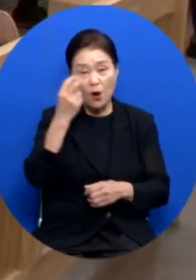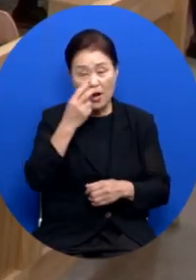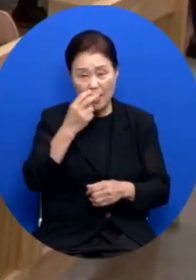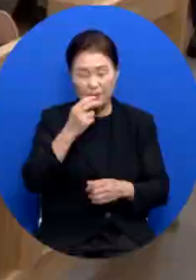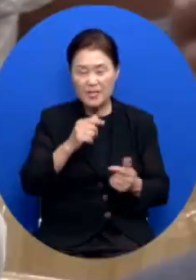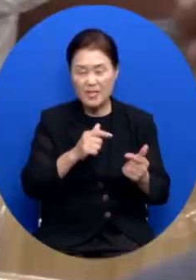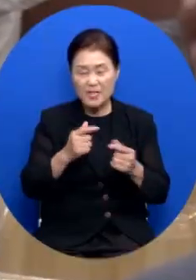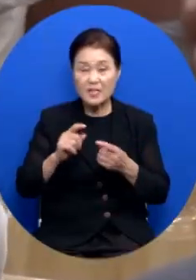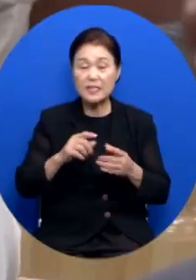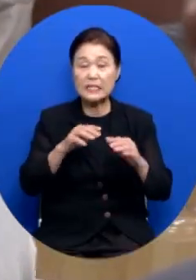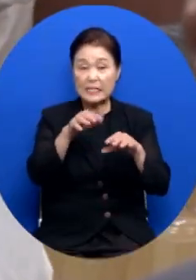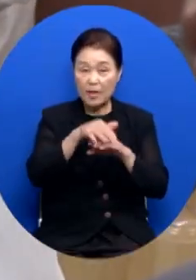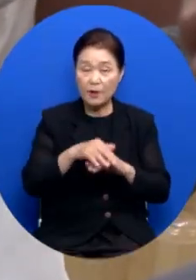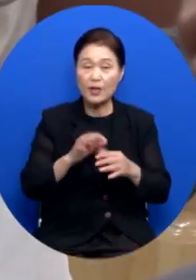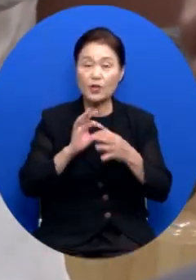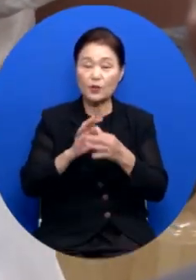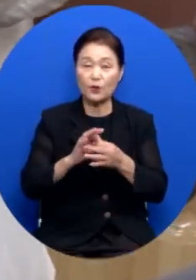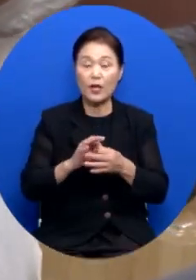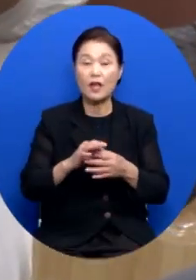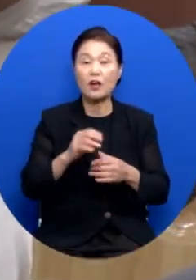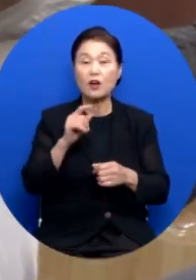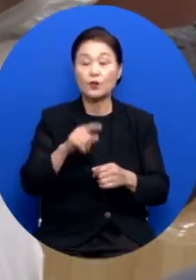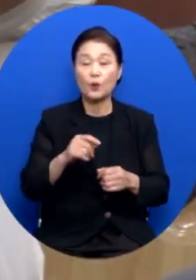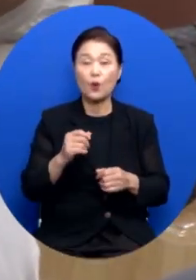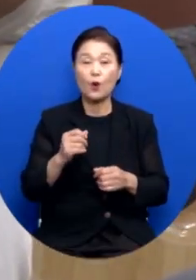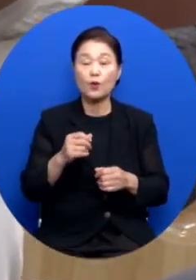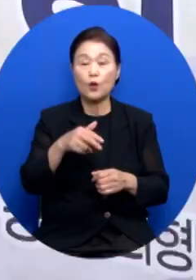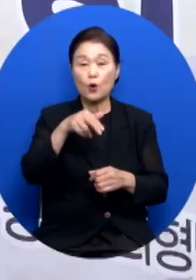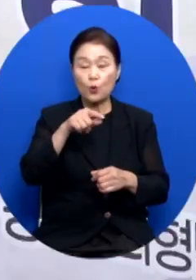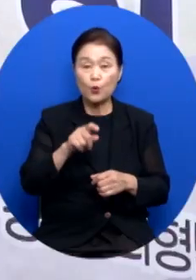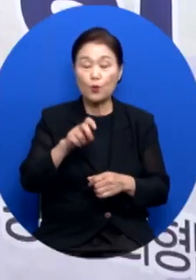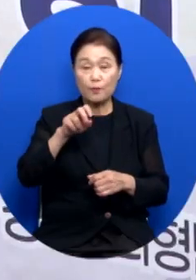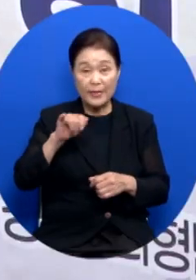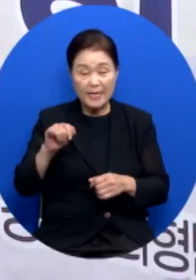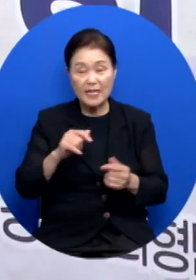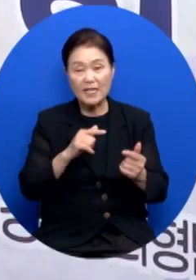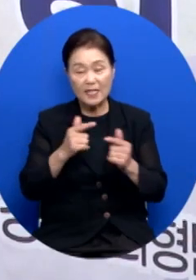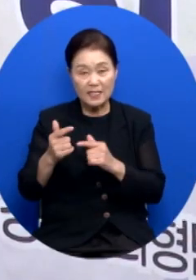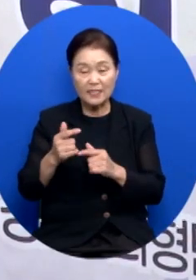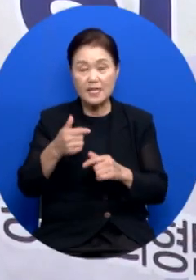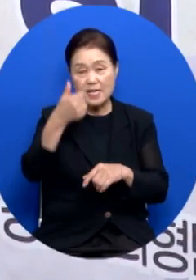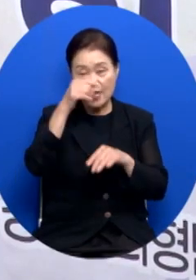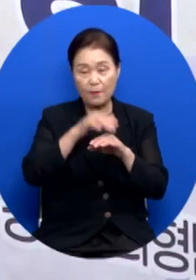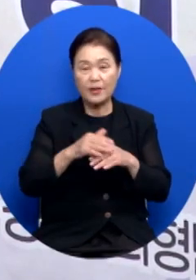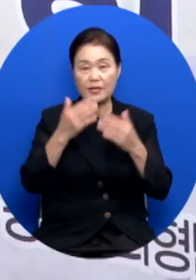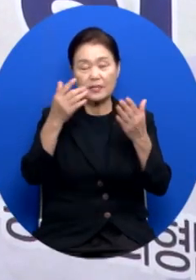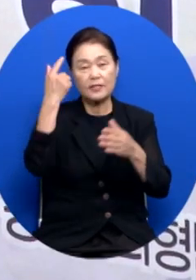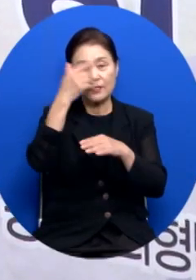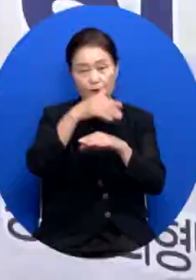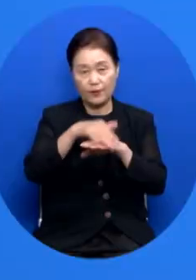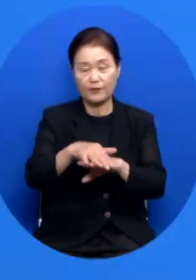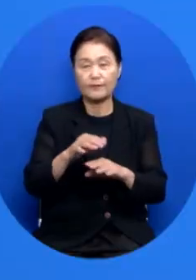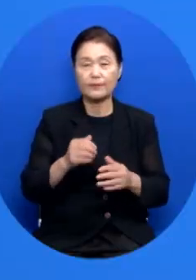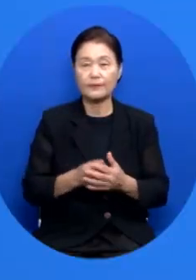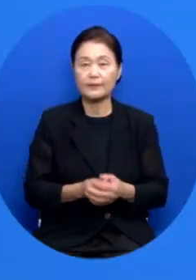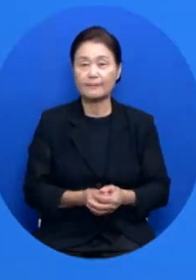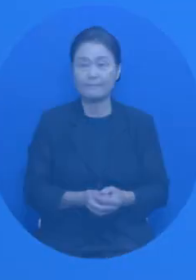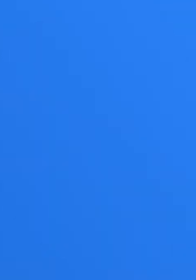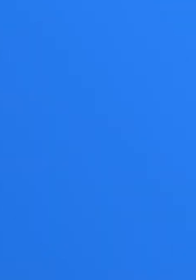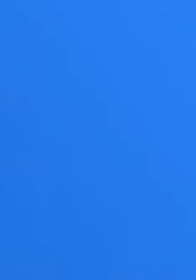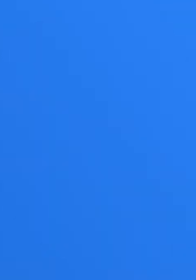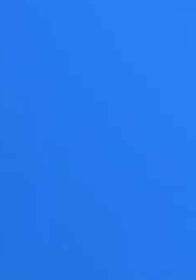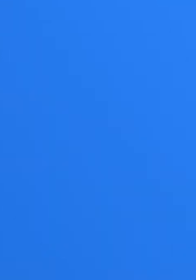연합집회에 이어 오는 8일 군위 성결교회에서 군위 안동 감찰 연합집회를 개최할 예정입니다.